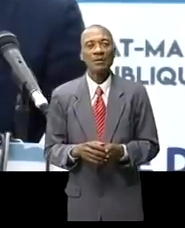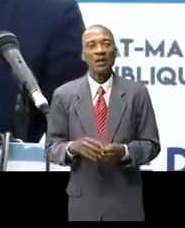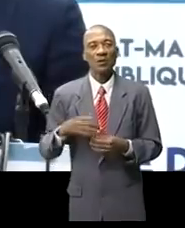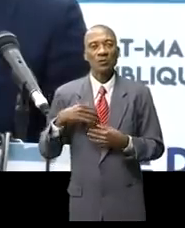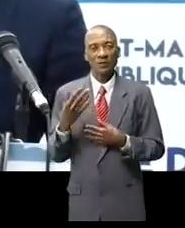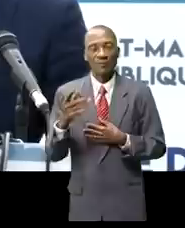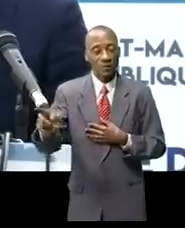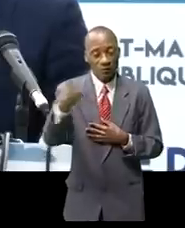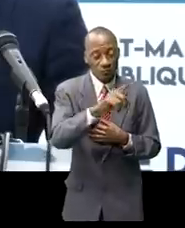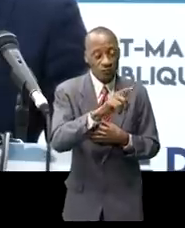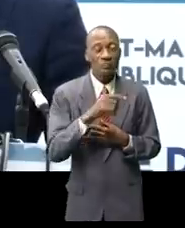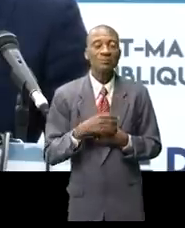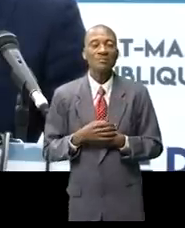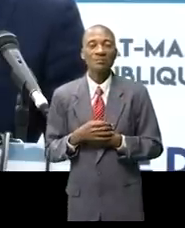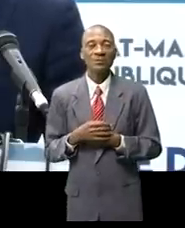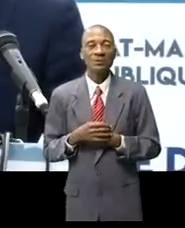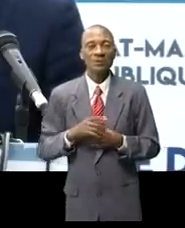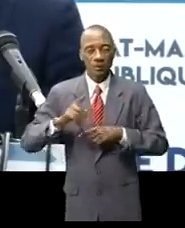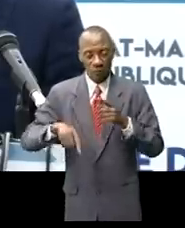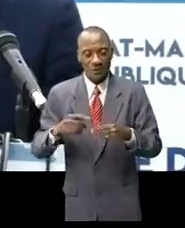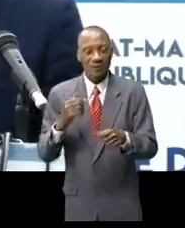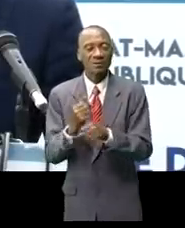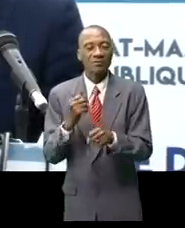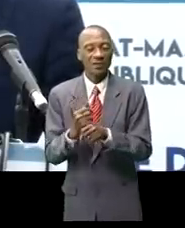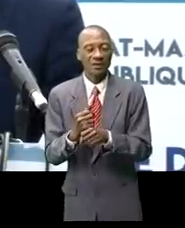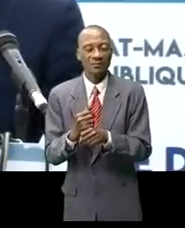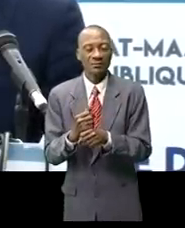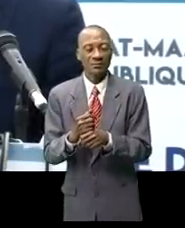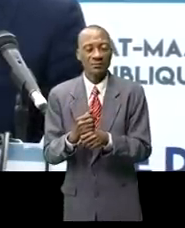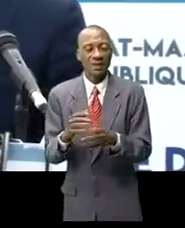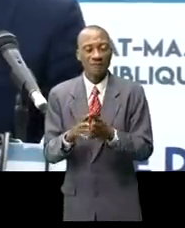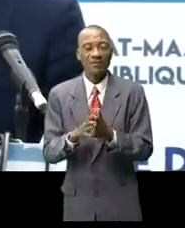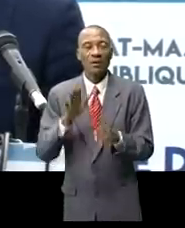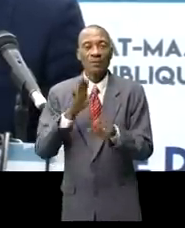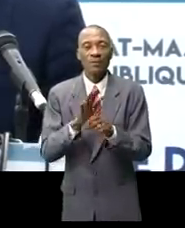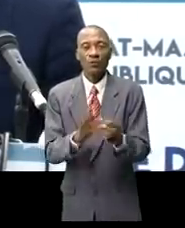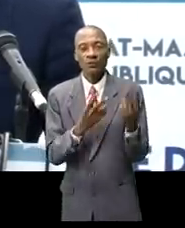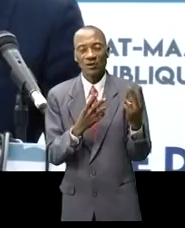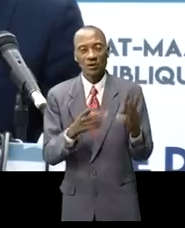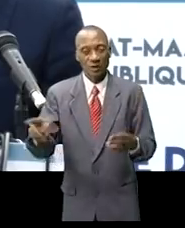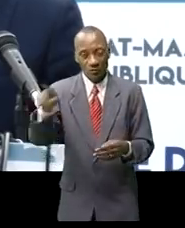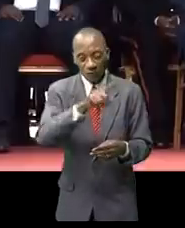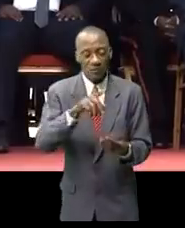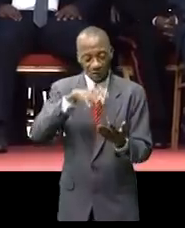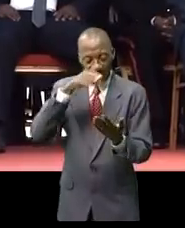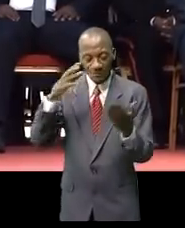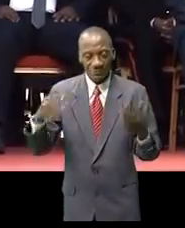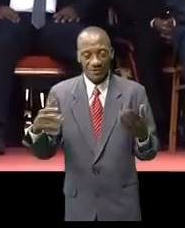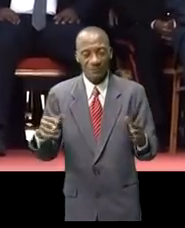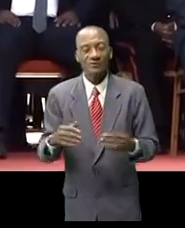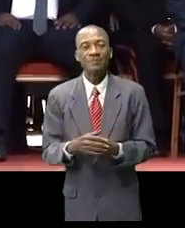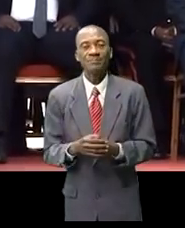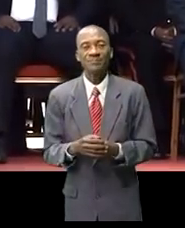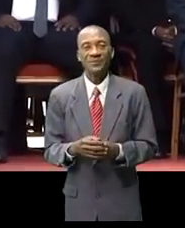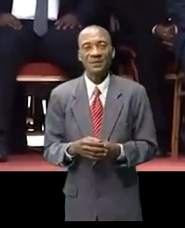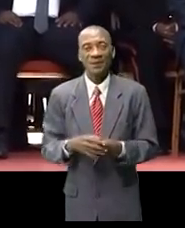mettre en exergue pour vous un certain nombre de valeurs que vous devez intérioriser et prendre l'engagement solennel de